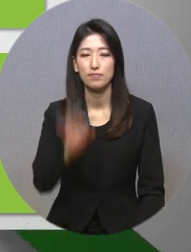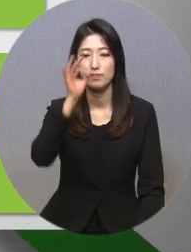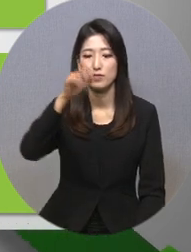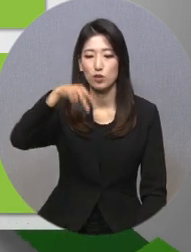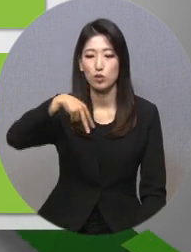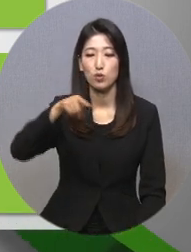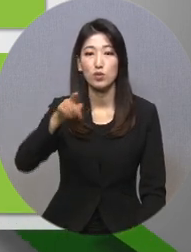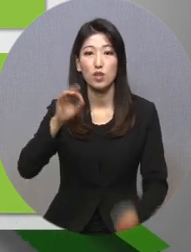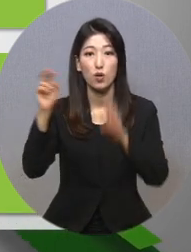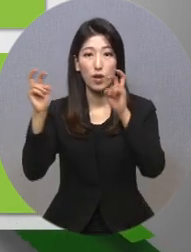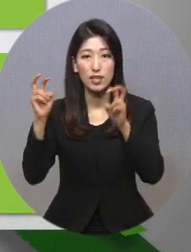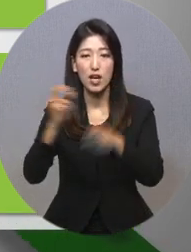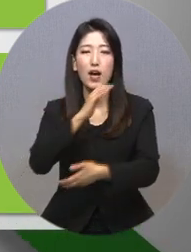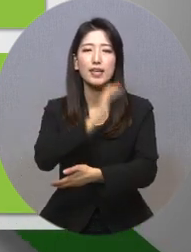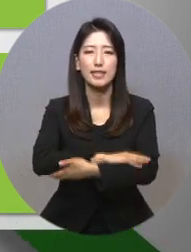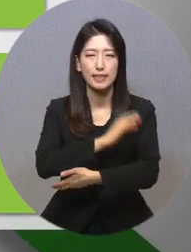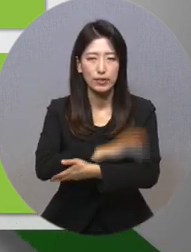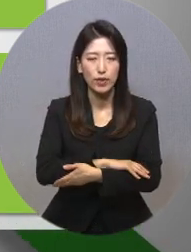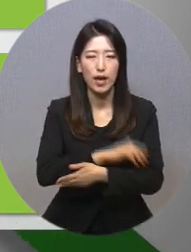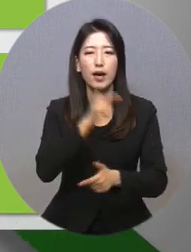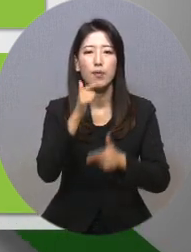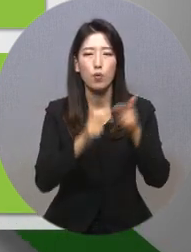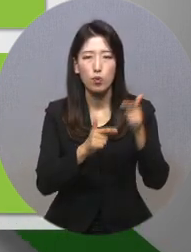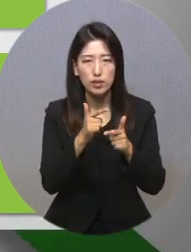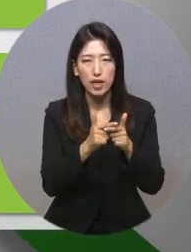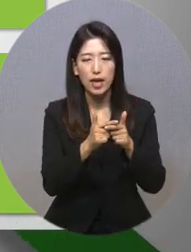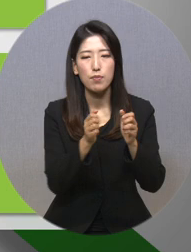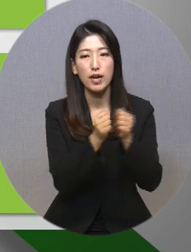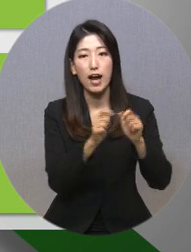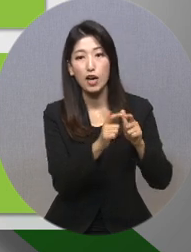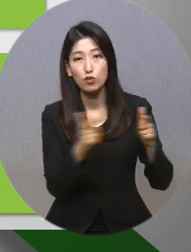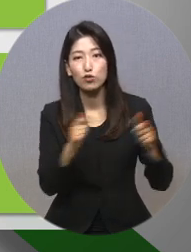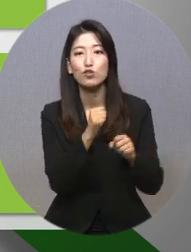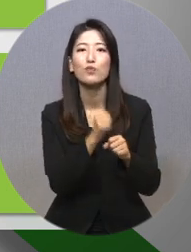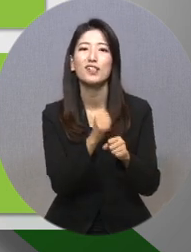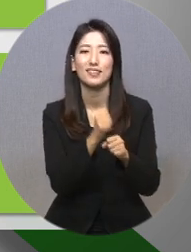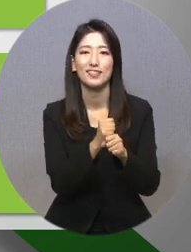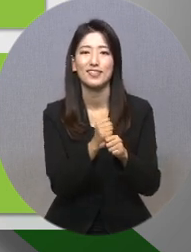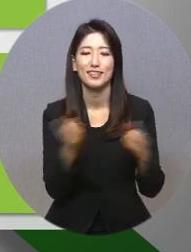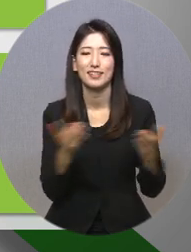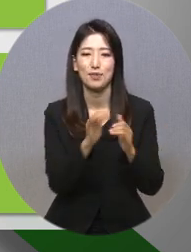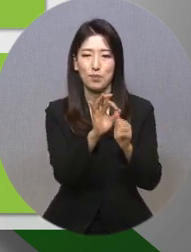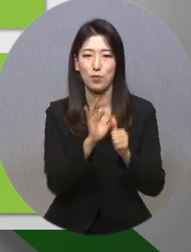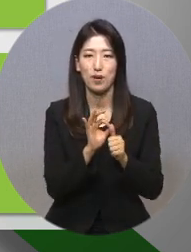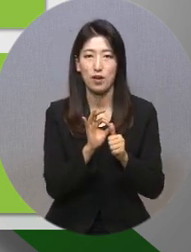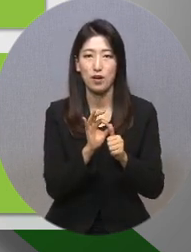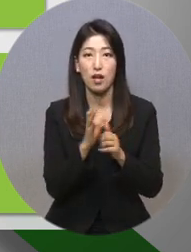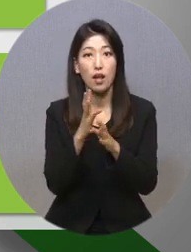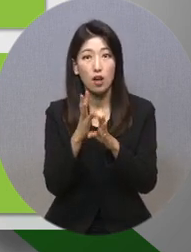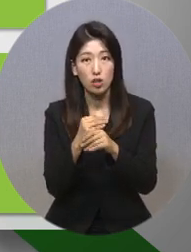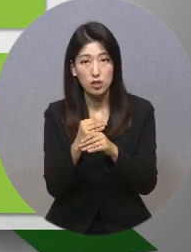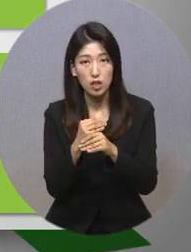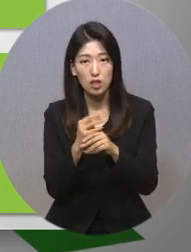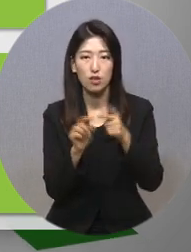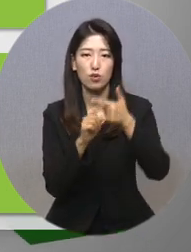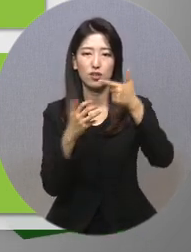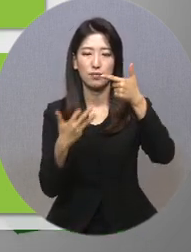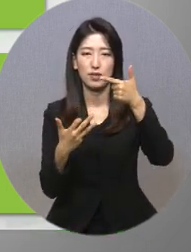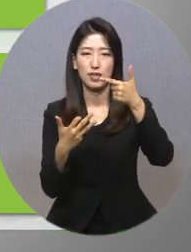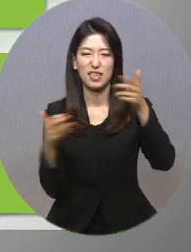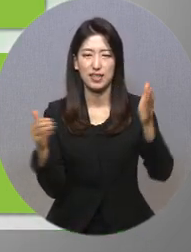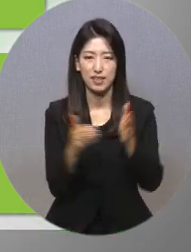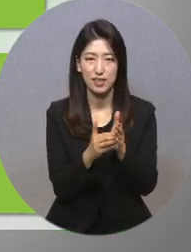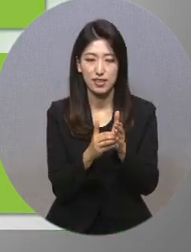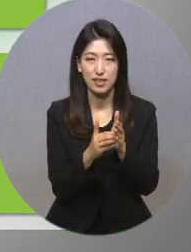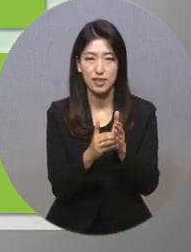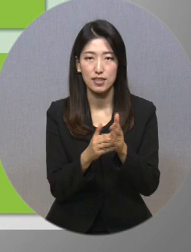유성에서 인쇄 목재 가구 및 제조 분야 종사원을 모집합니다. 접수 마감일은 6월 18일까지며 근무지는